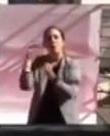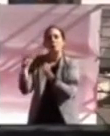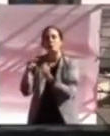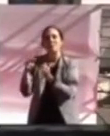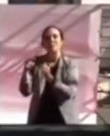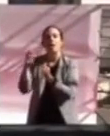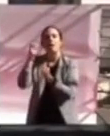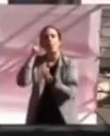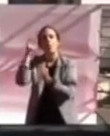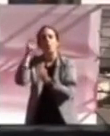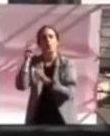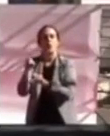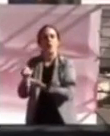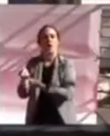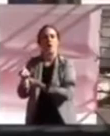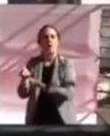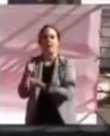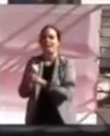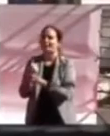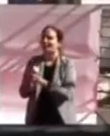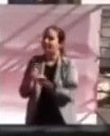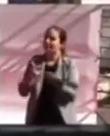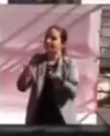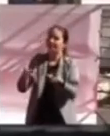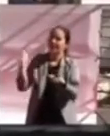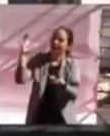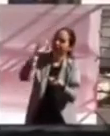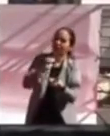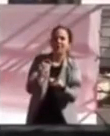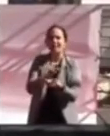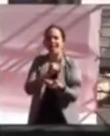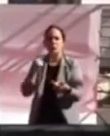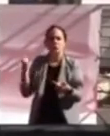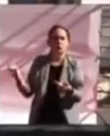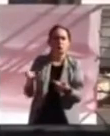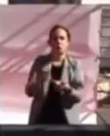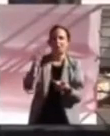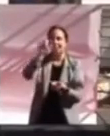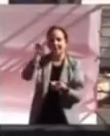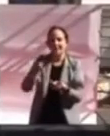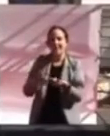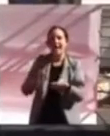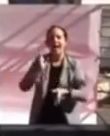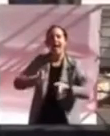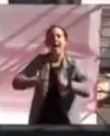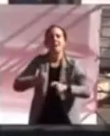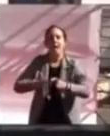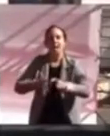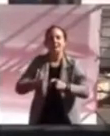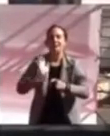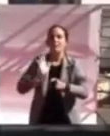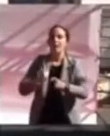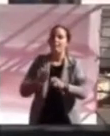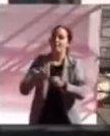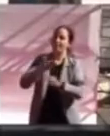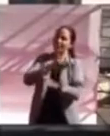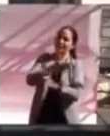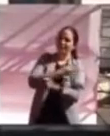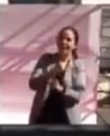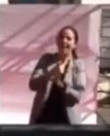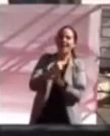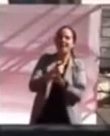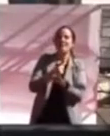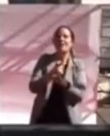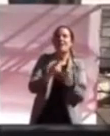tutti che il paese riparte se la battaglia sanitaria la vinciamo definitivamente quindi la prima